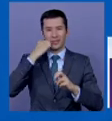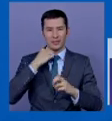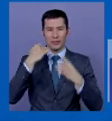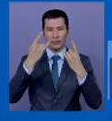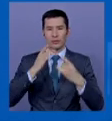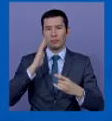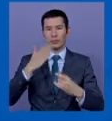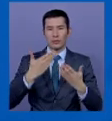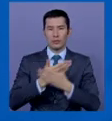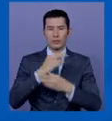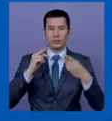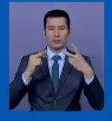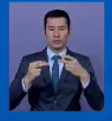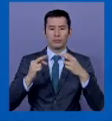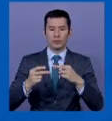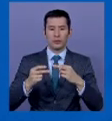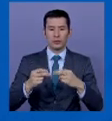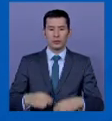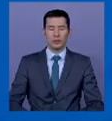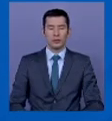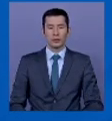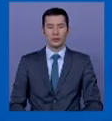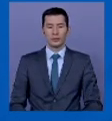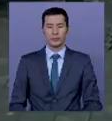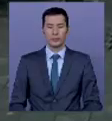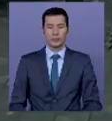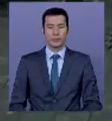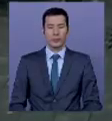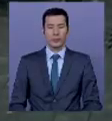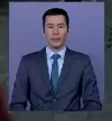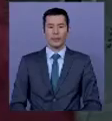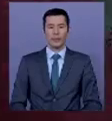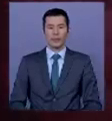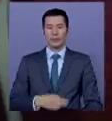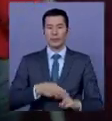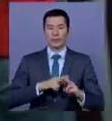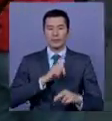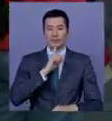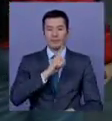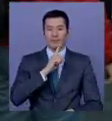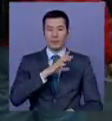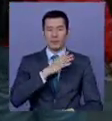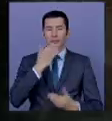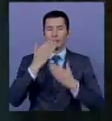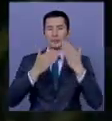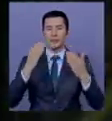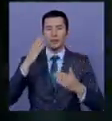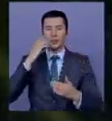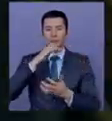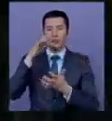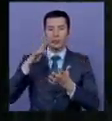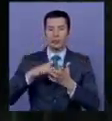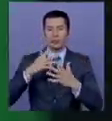жаңартамыз. Демек, қазір жүріп тұрған автобустарды жаңа ютонгтарға ауыстырамыз. Арна тілшілері жүргізген сауалнама нәтижесінде алматылықтардың көп